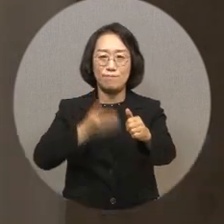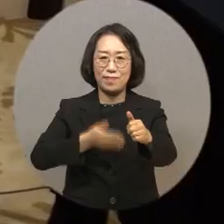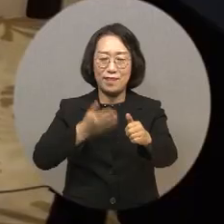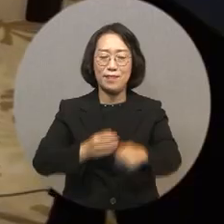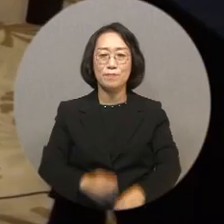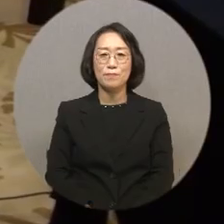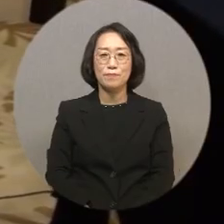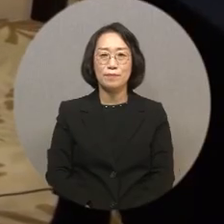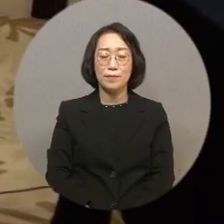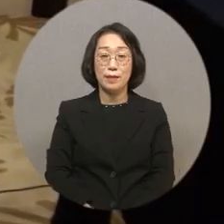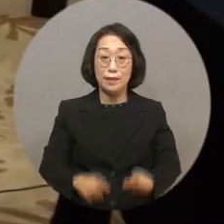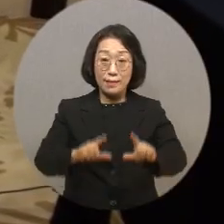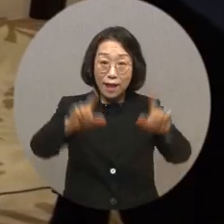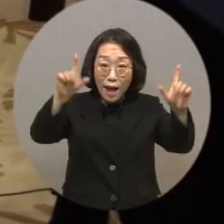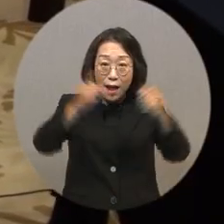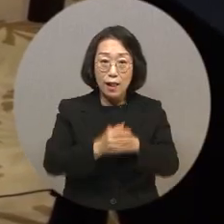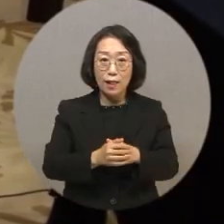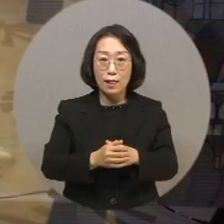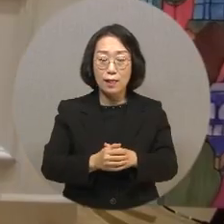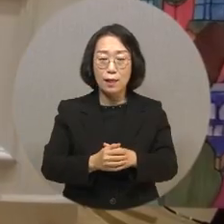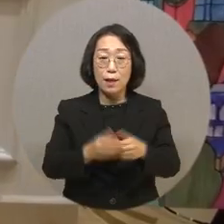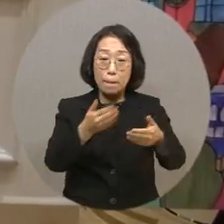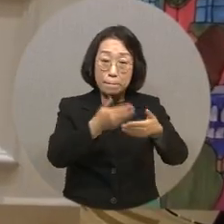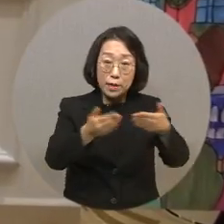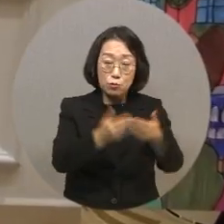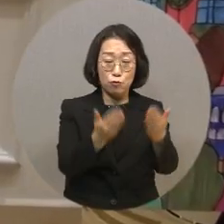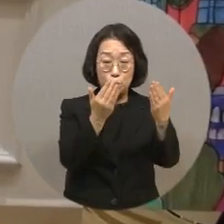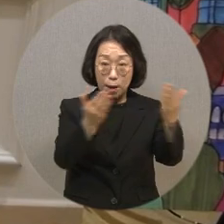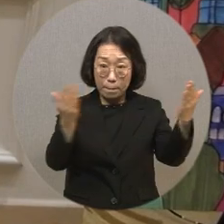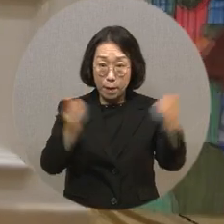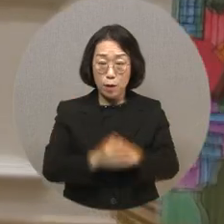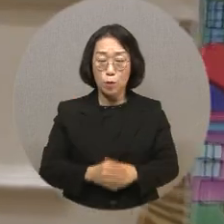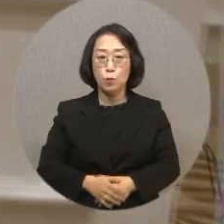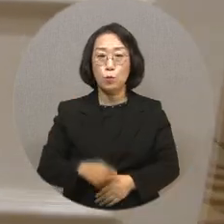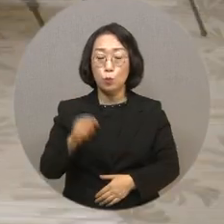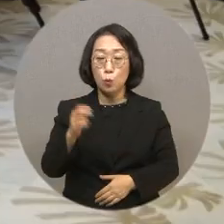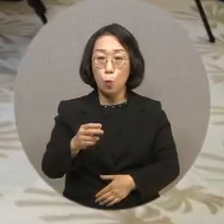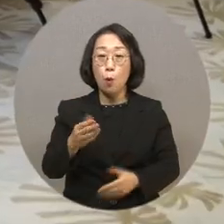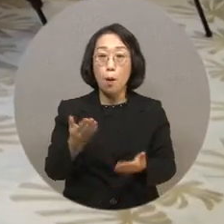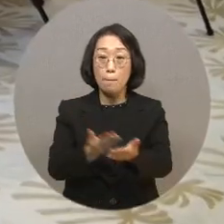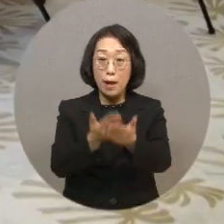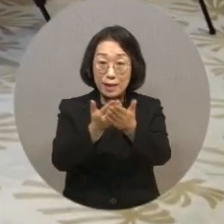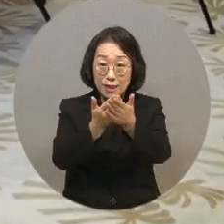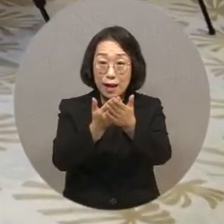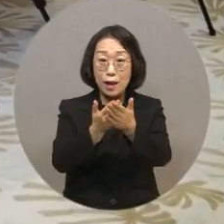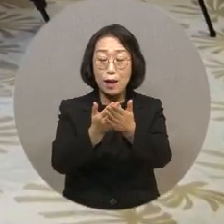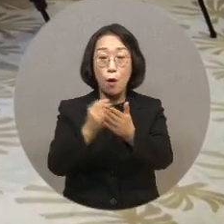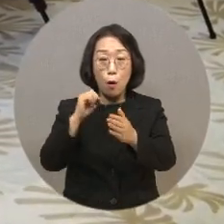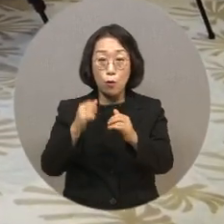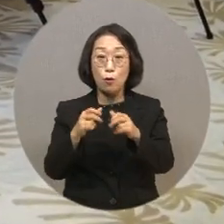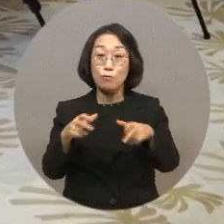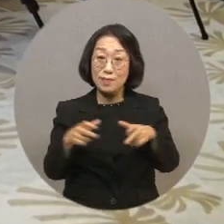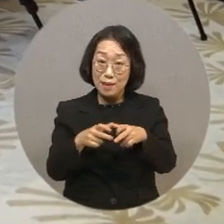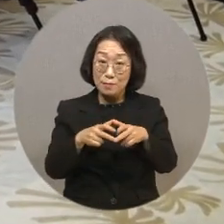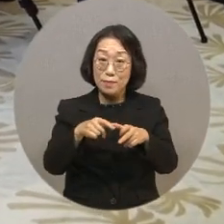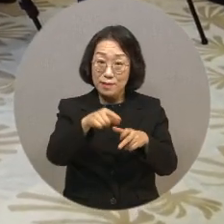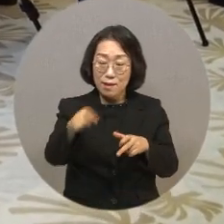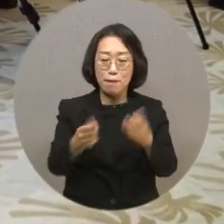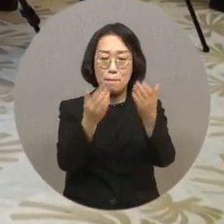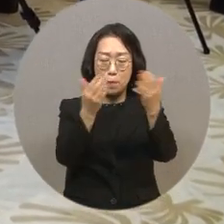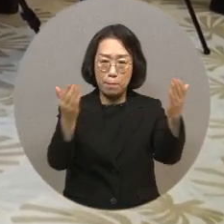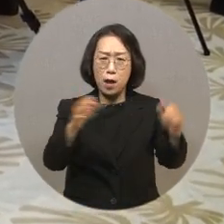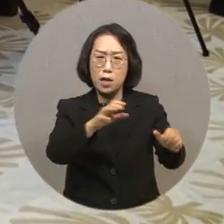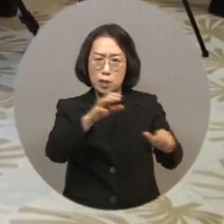있습니다. 현장에는 브릿지온 아르떼의 미술 작품과 아르비르 코리아 발달장애인 작가들의 작품 전시, 작품을